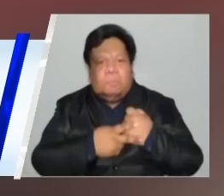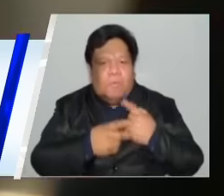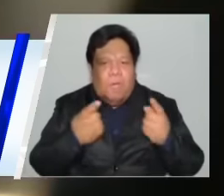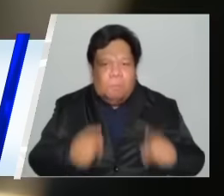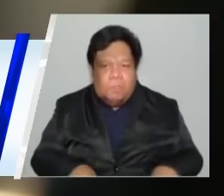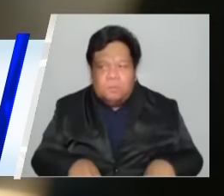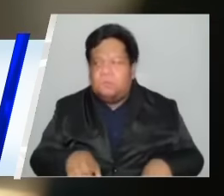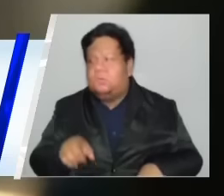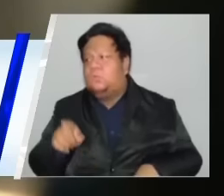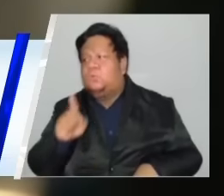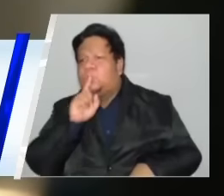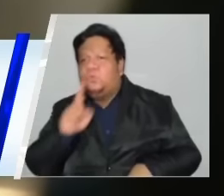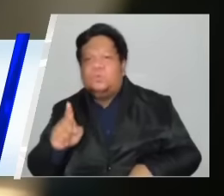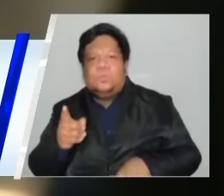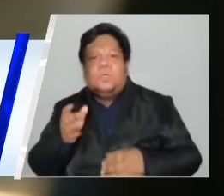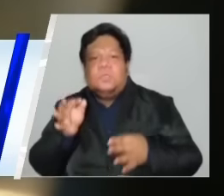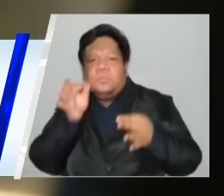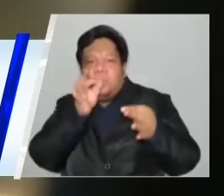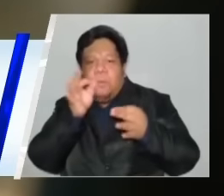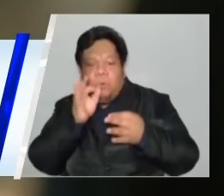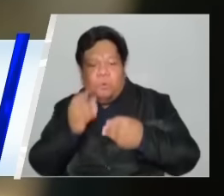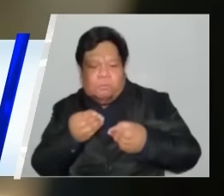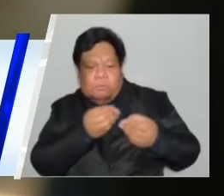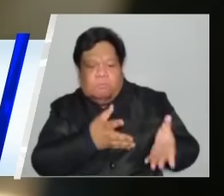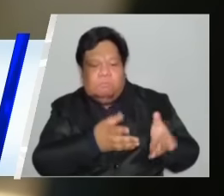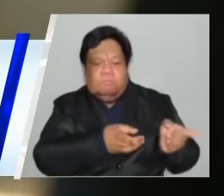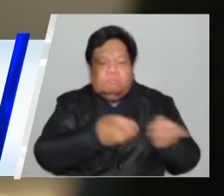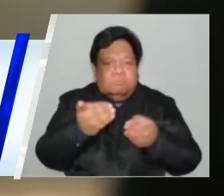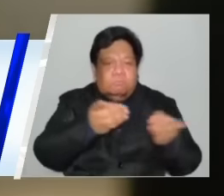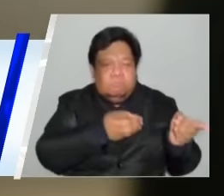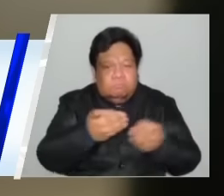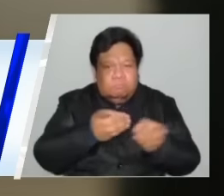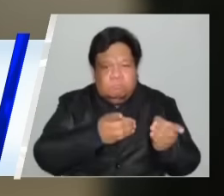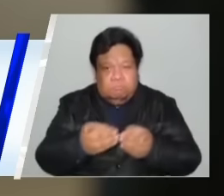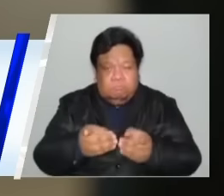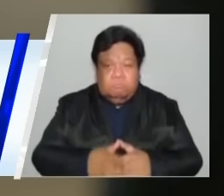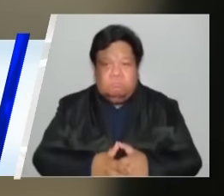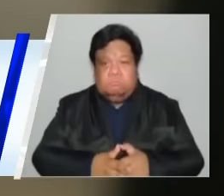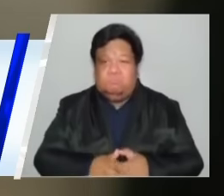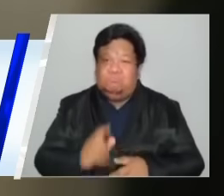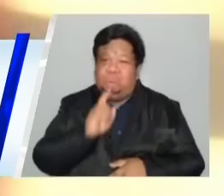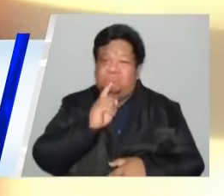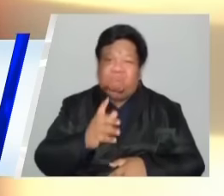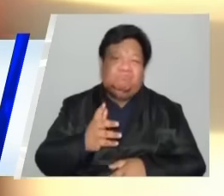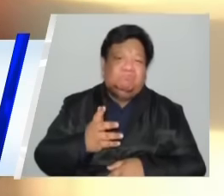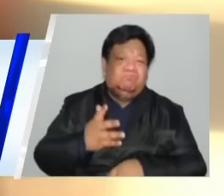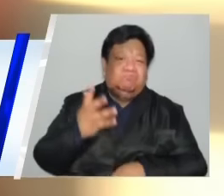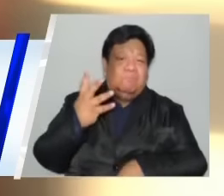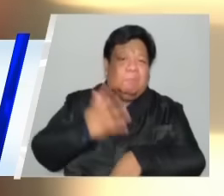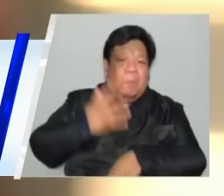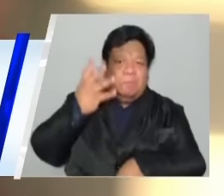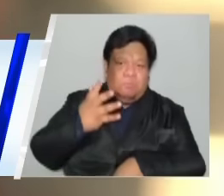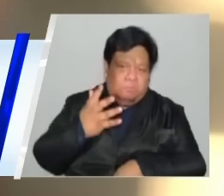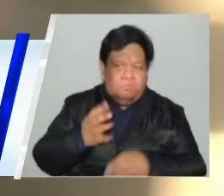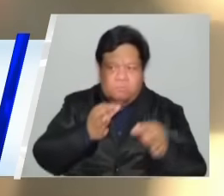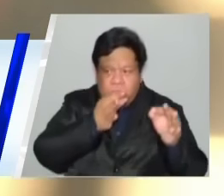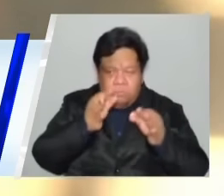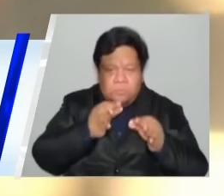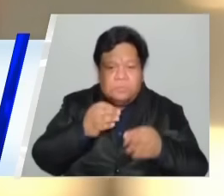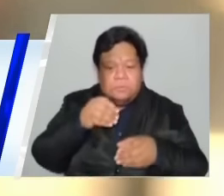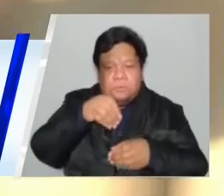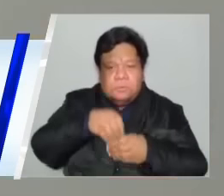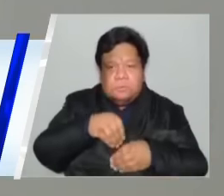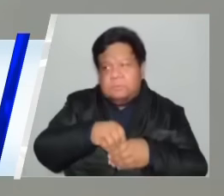1. 5 beses na umano siyang nagdala ng illegal na droga. Kadalasan nasa 6 na mga pakete ng shabu ang kanyang